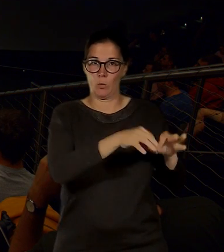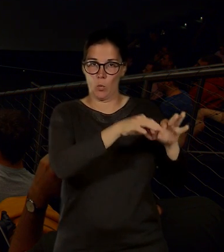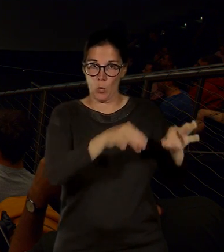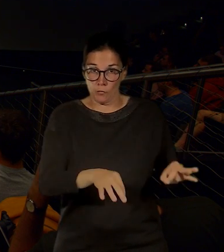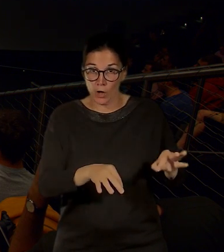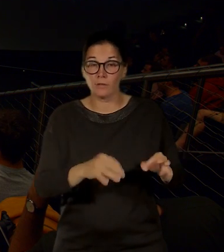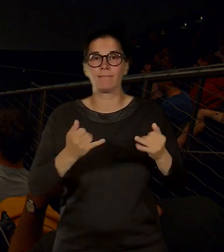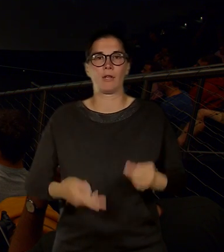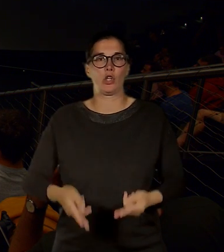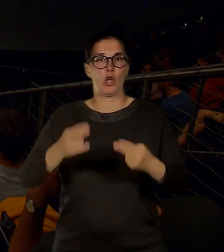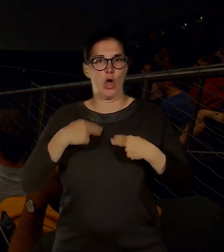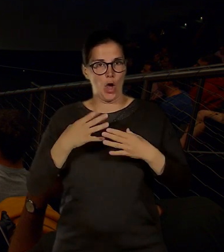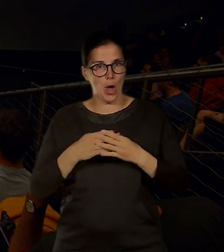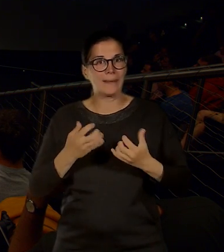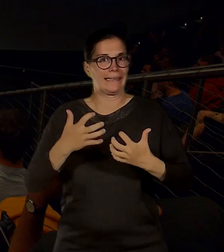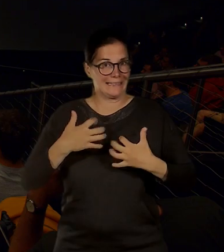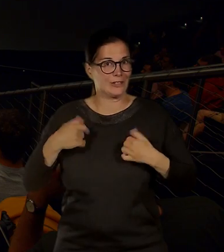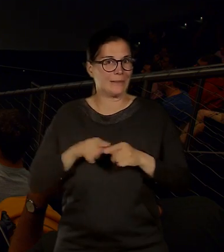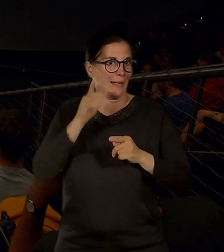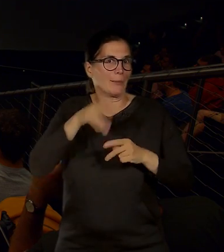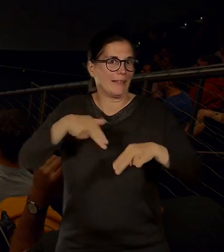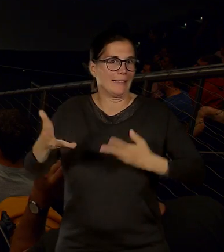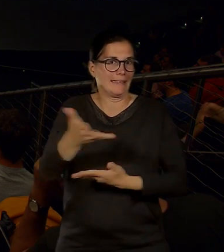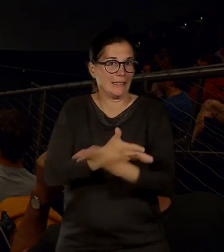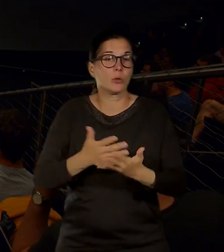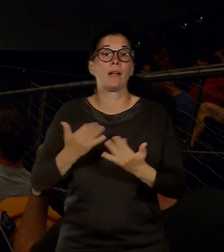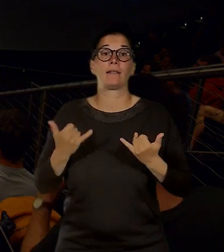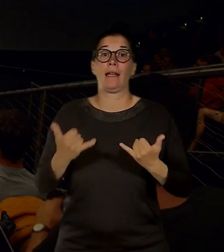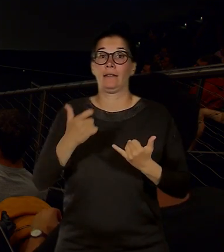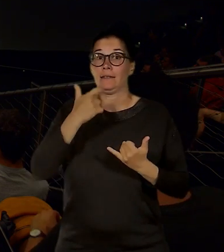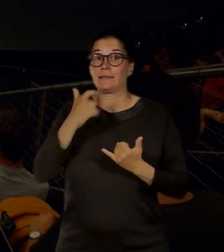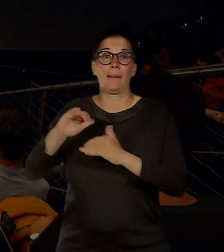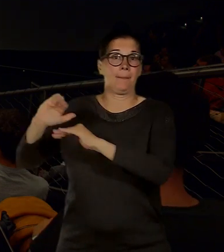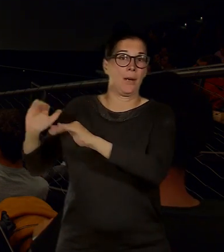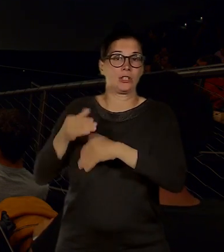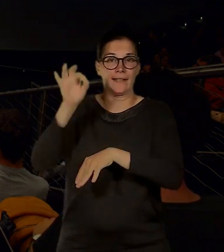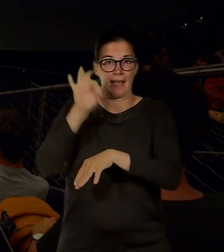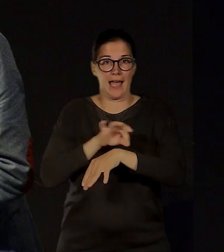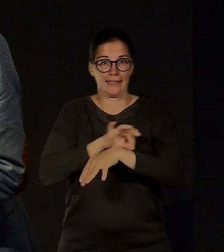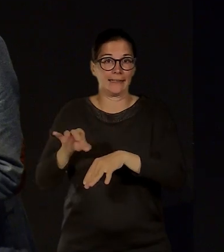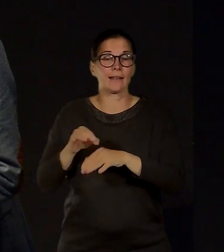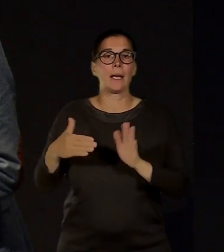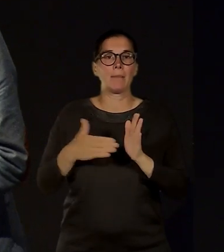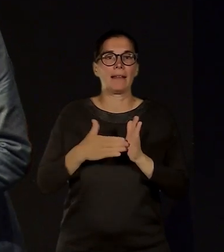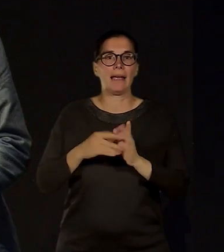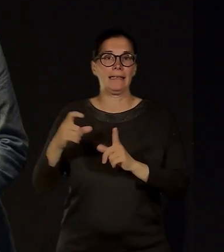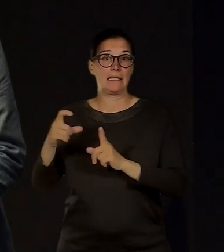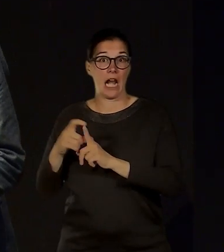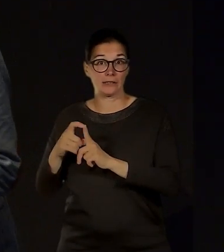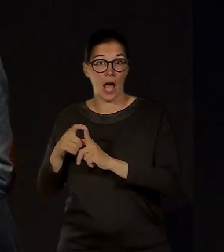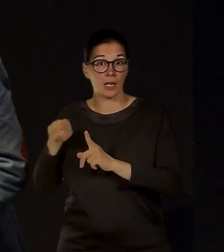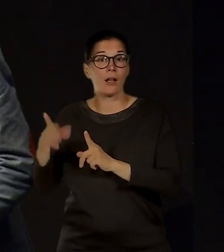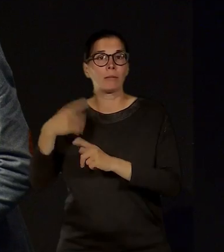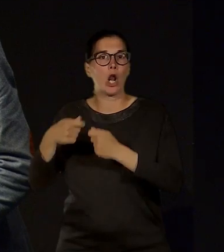že bude o čem diskutovat, ale teď už bych pozval pana architekta Matěje Draslera, který byl součástí